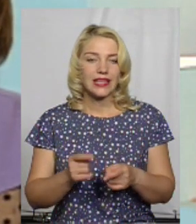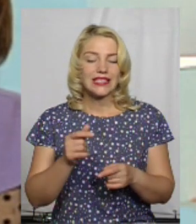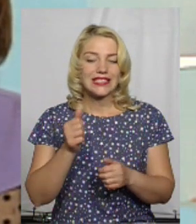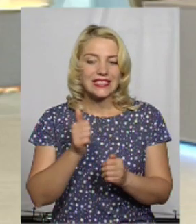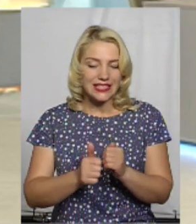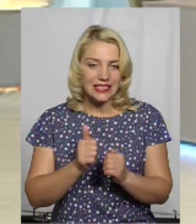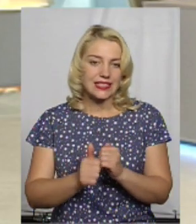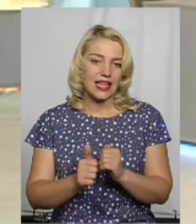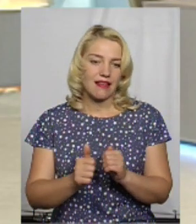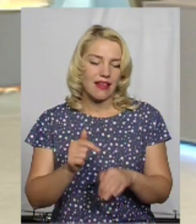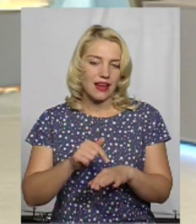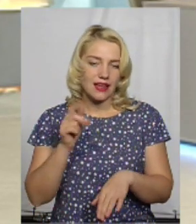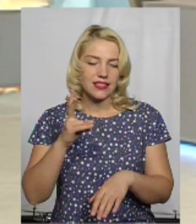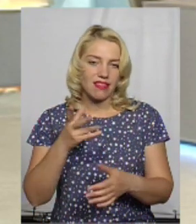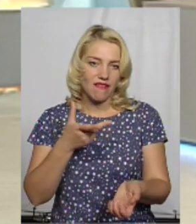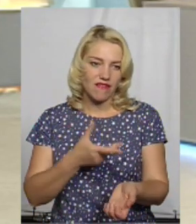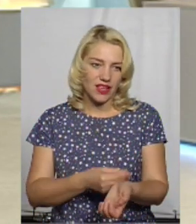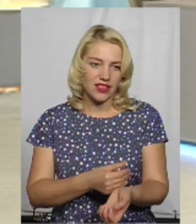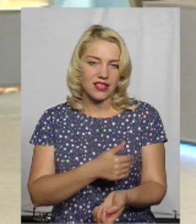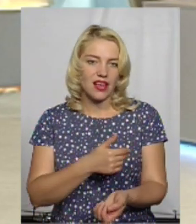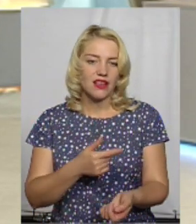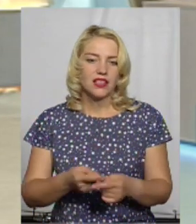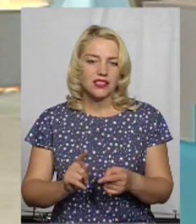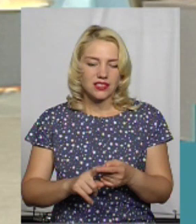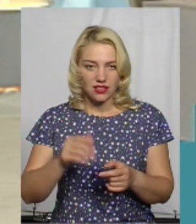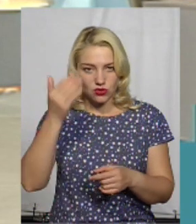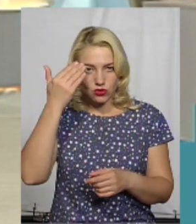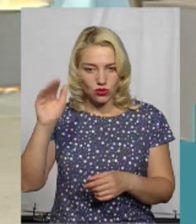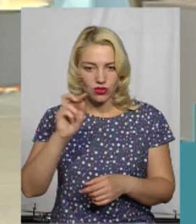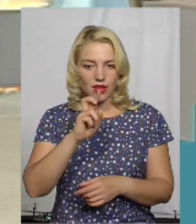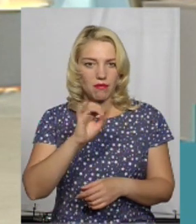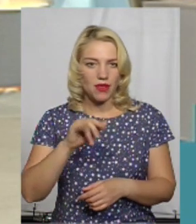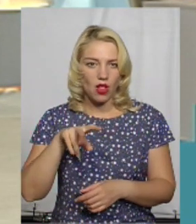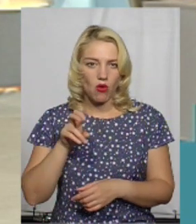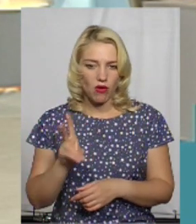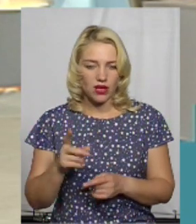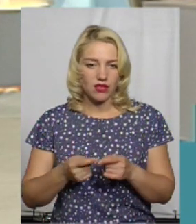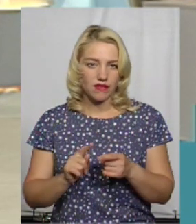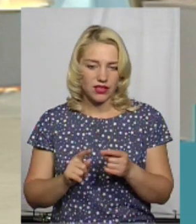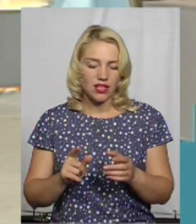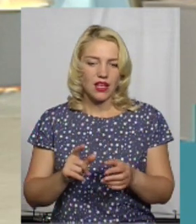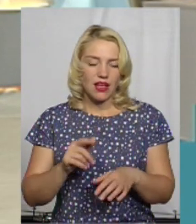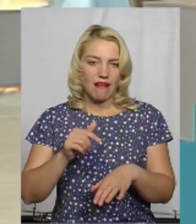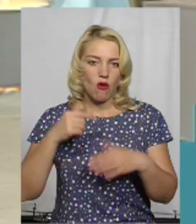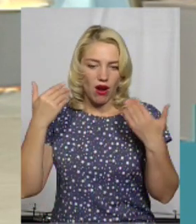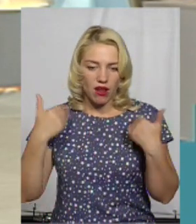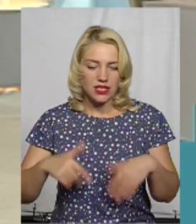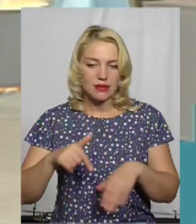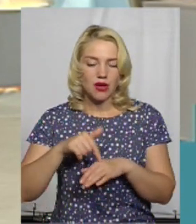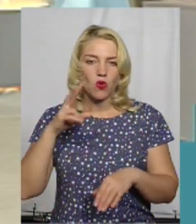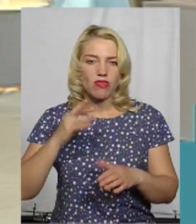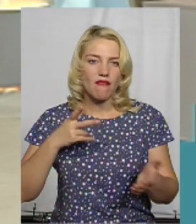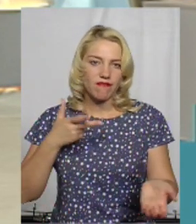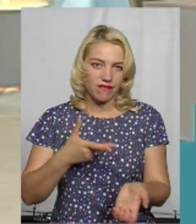часта реакція на введення вакцини. Вакцина – це є сторонній білок, і організм реагує на його введення. І якщо